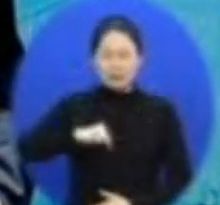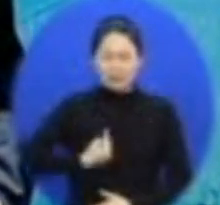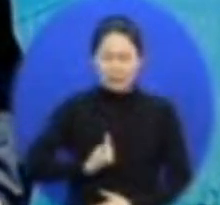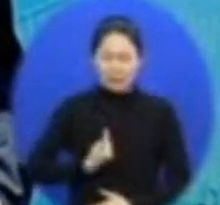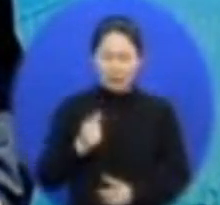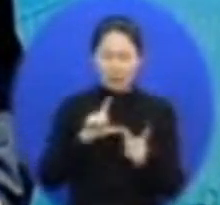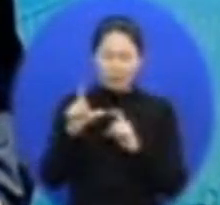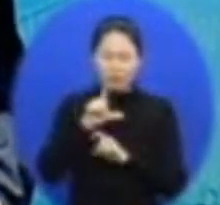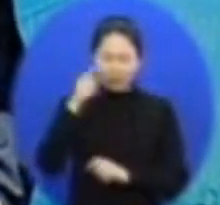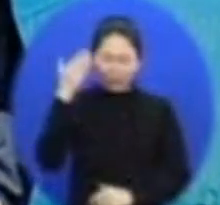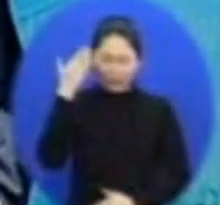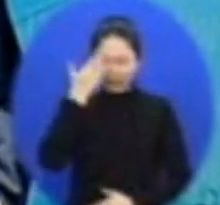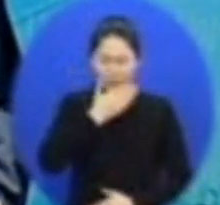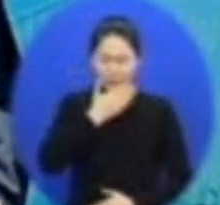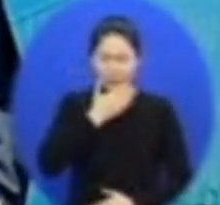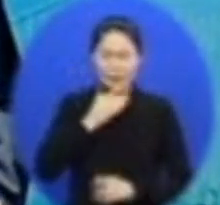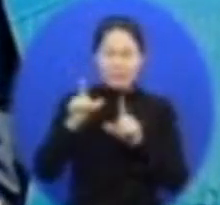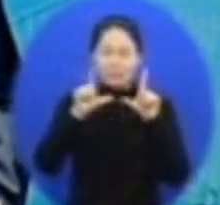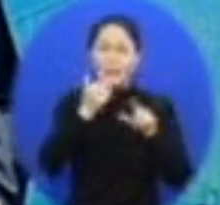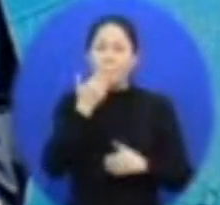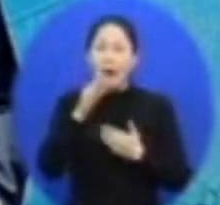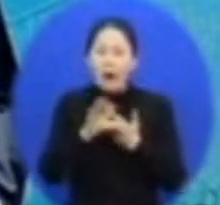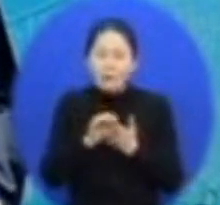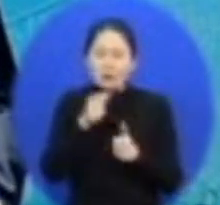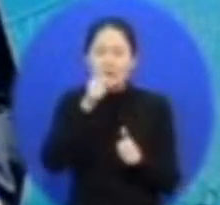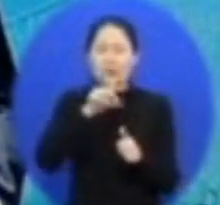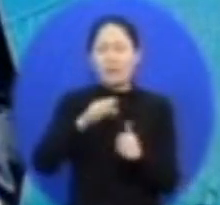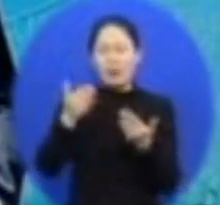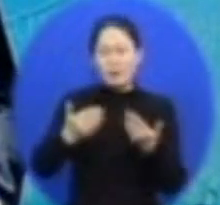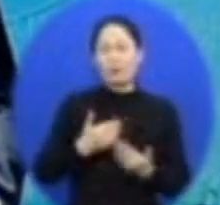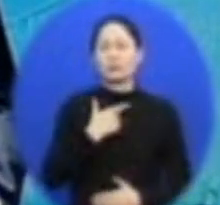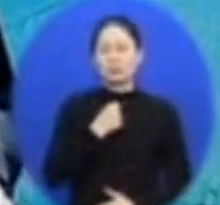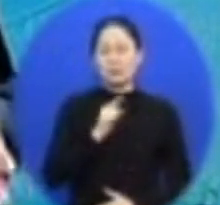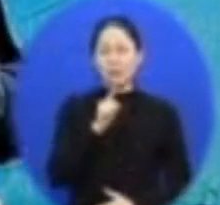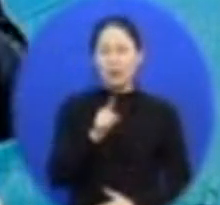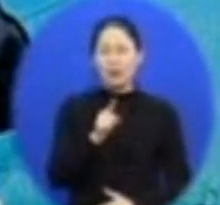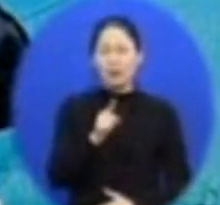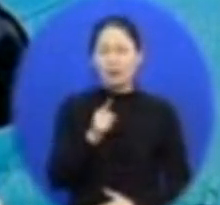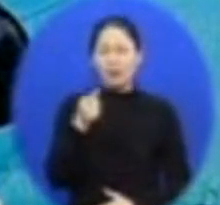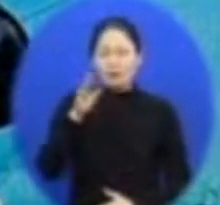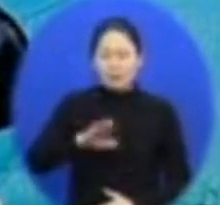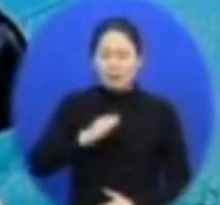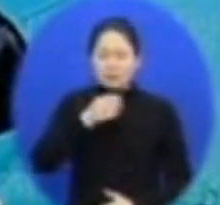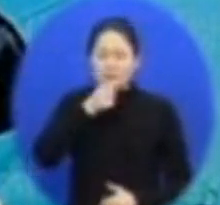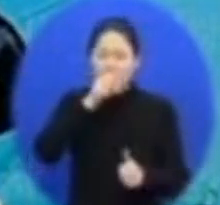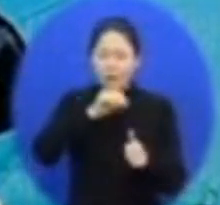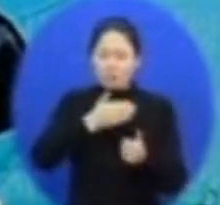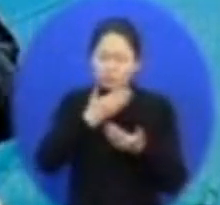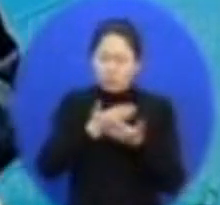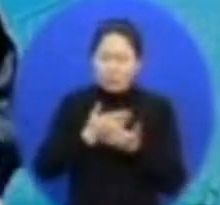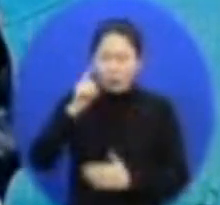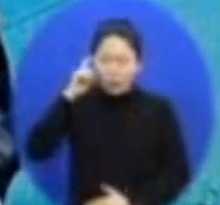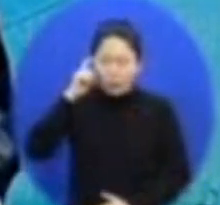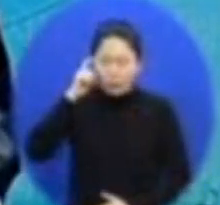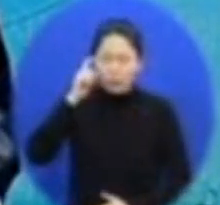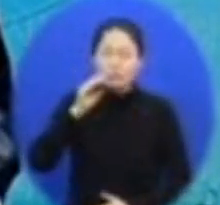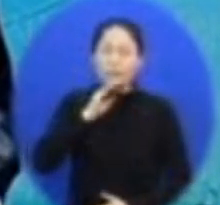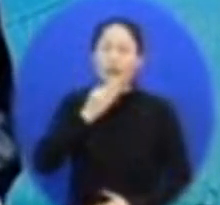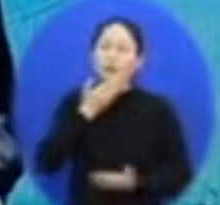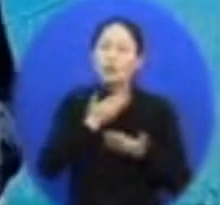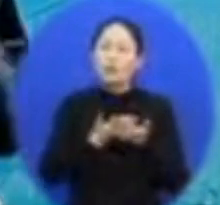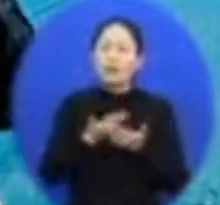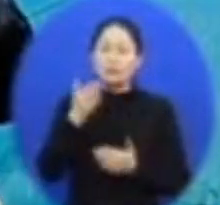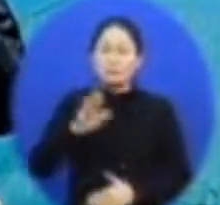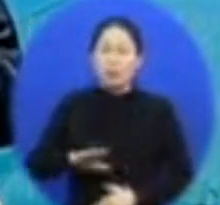살게 되면 검세를 받겠다고 들 하세요 재래 를 중요하게 여기는 것은 잠 귀 하지만